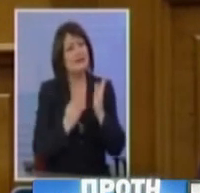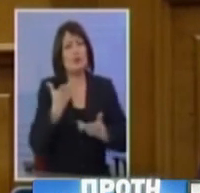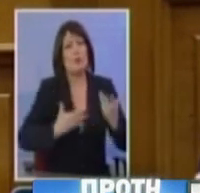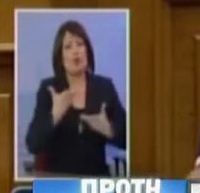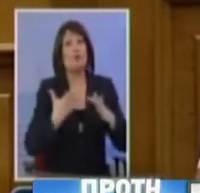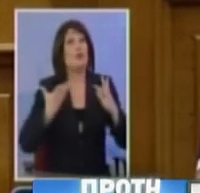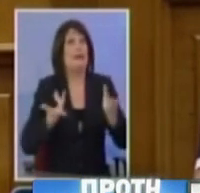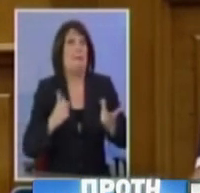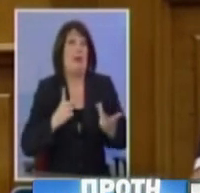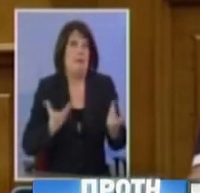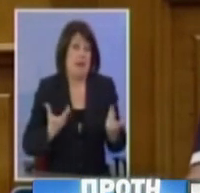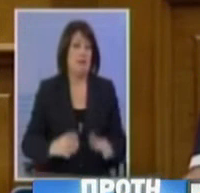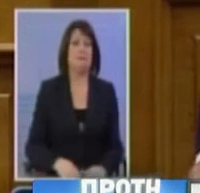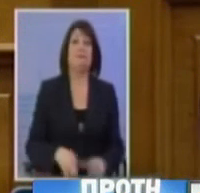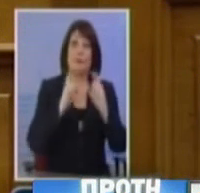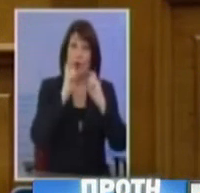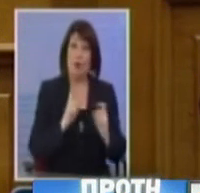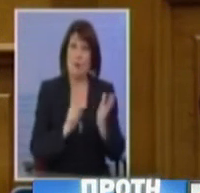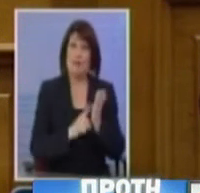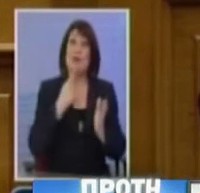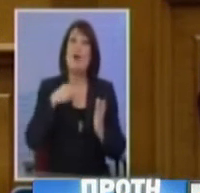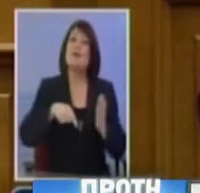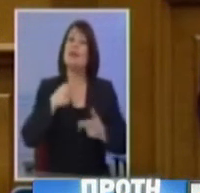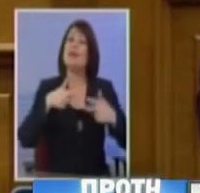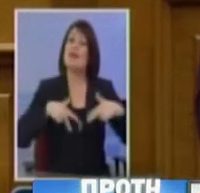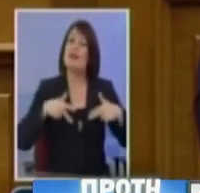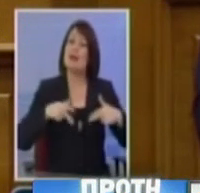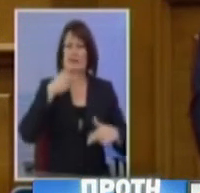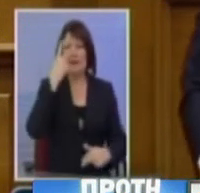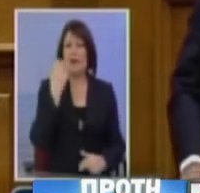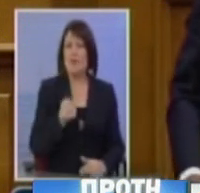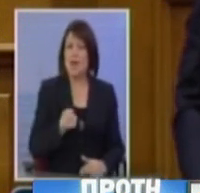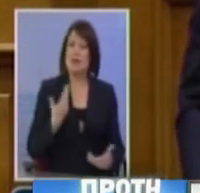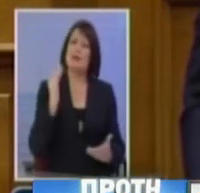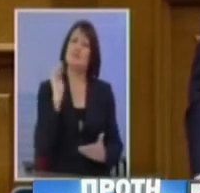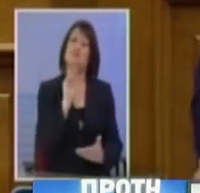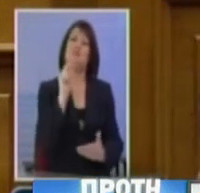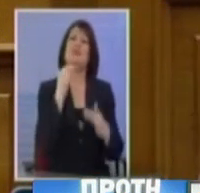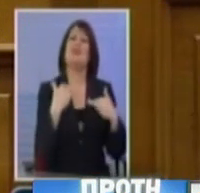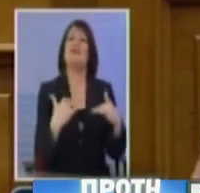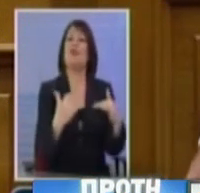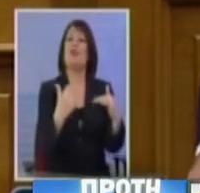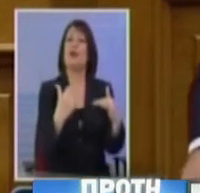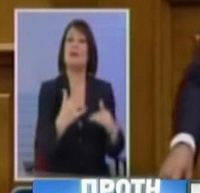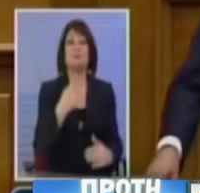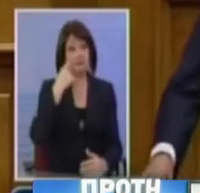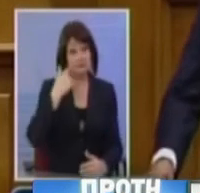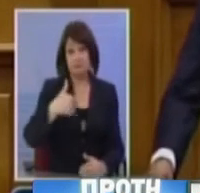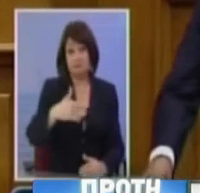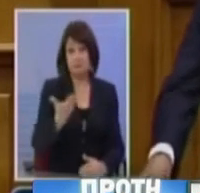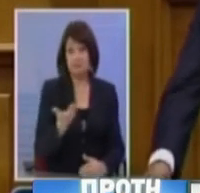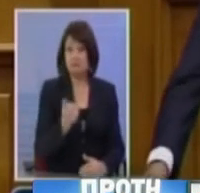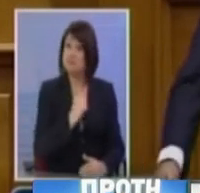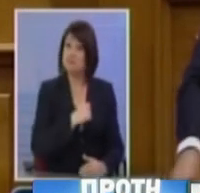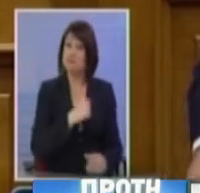του 1973, δείχνοντας από κάτω εικόνες της αστυνομίας της ελληνικής δημοκρατίας να έχει απομονώσει διαδηλωτές, οι οποίοι ανέτεια και